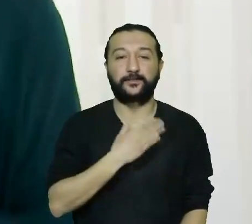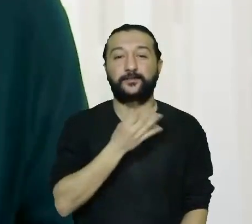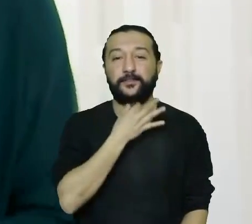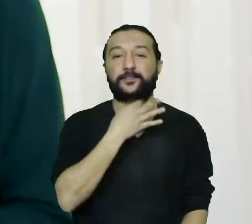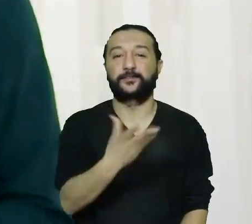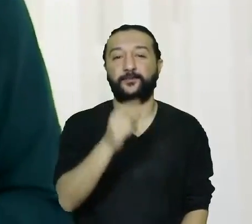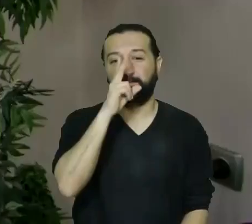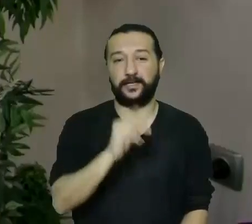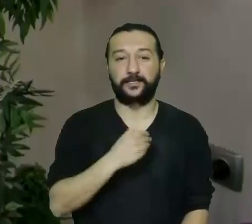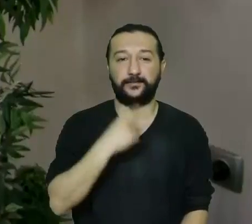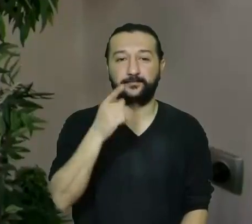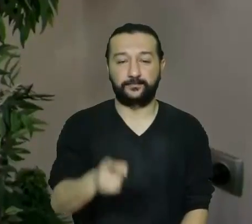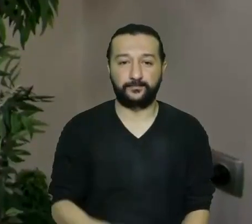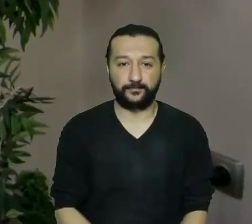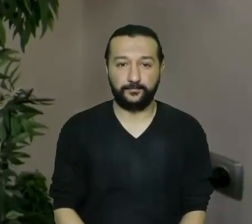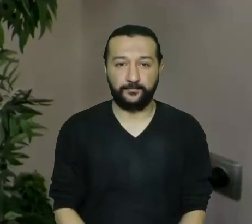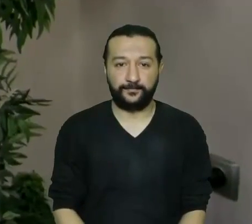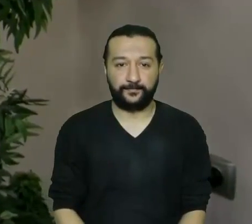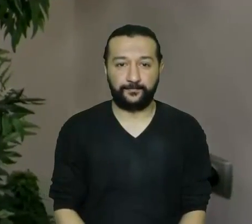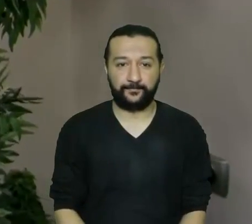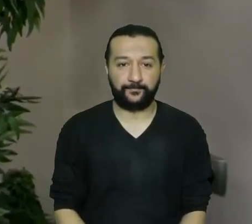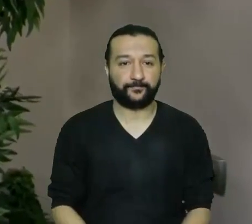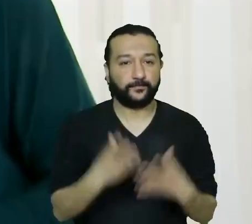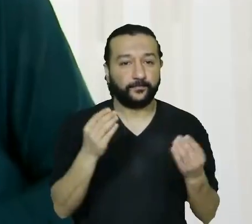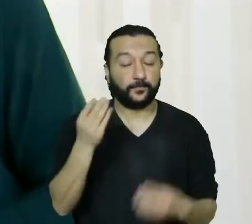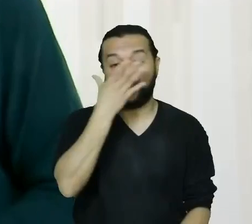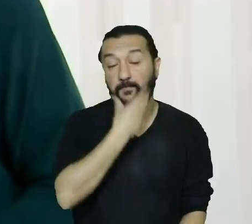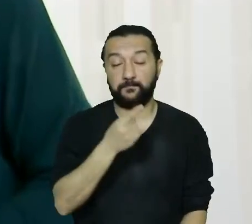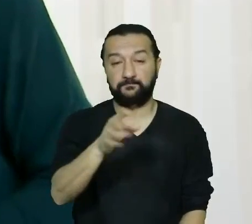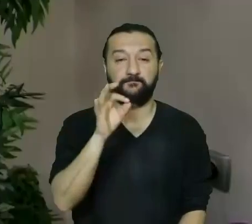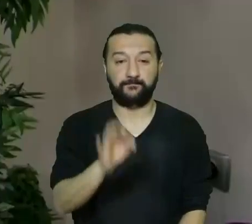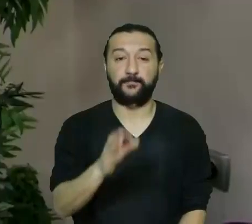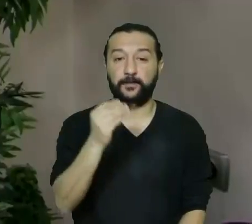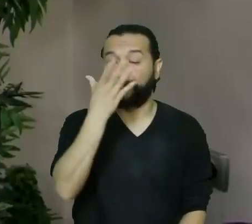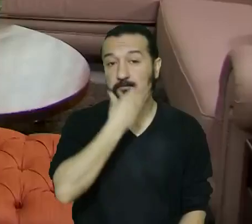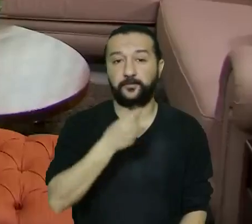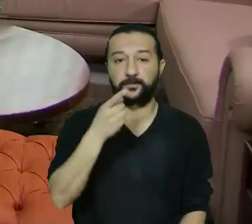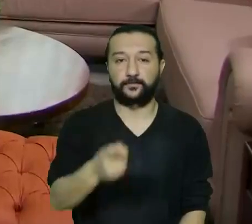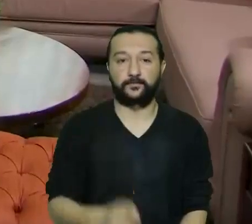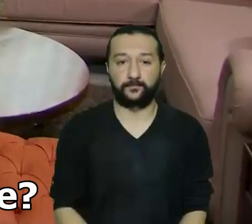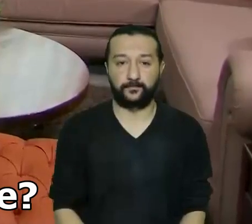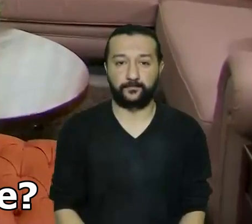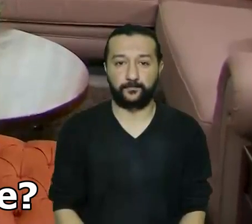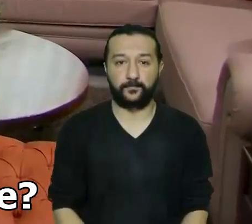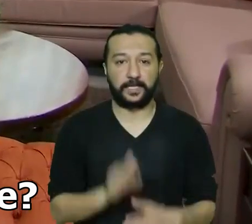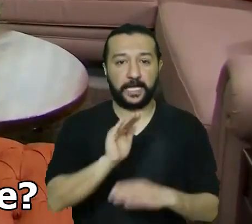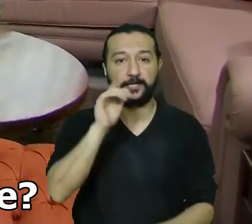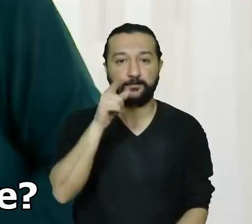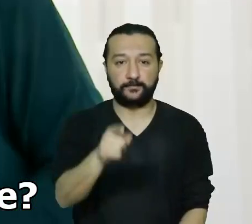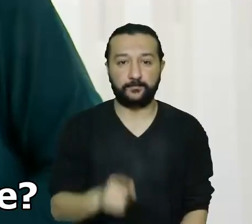teşekkür ederim. Çok hoşuma gitti. Nurhan yumruk yaptığı iki elinin baş parmaklarını kaldırmış sallıyor. Çok güzel.